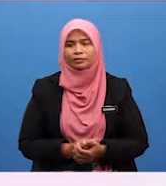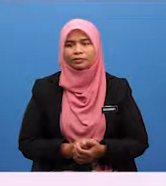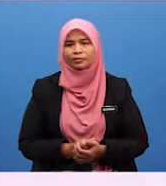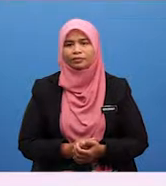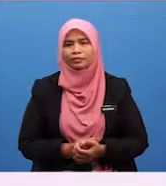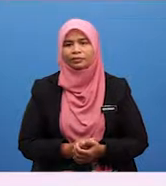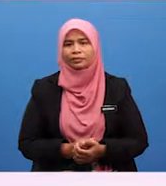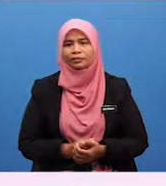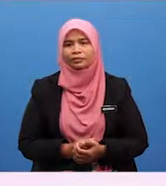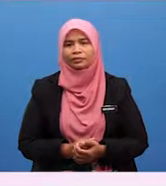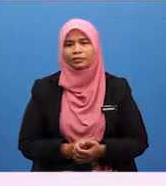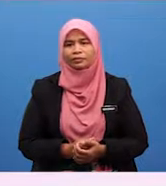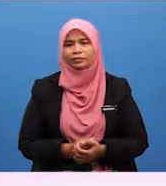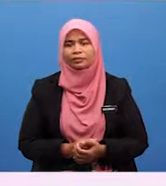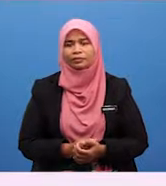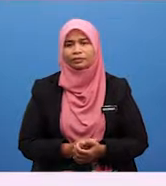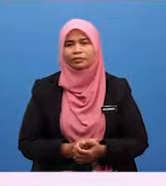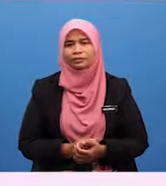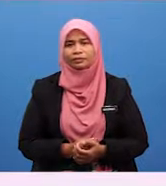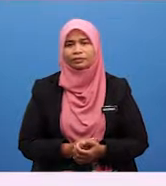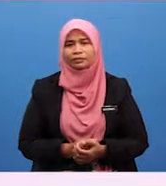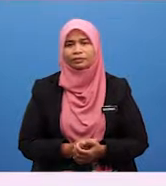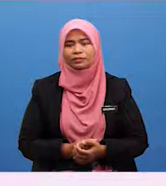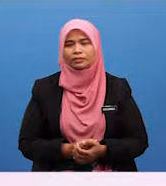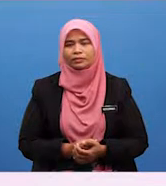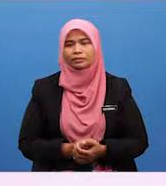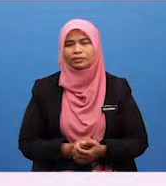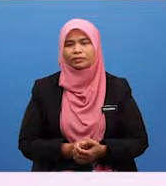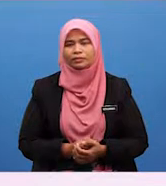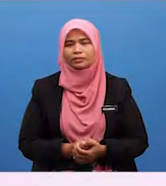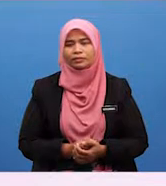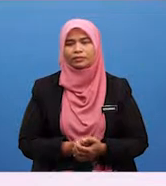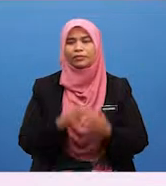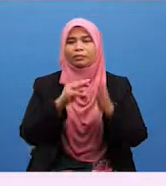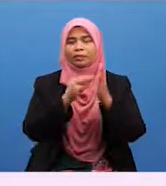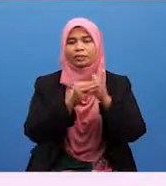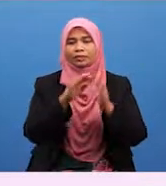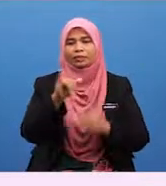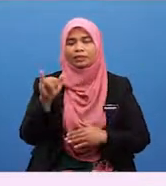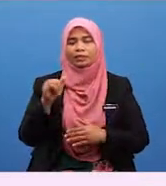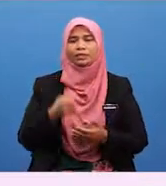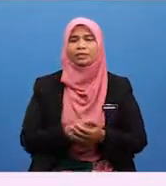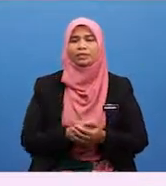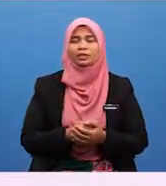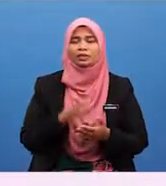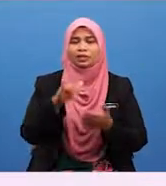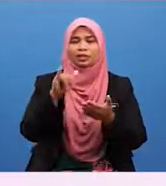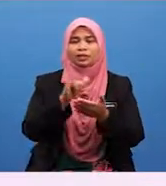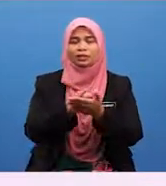Alladzina yu'minuna bilghaib. Maksudnya,